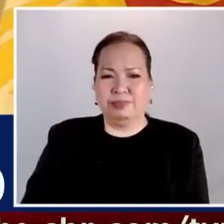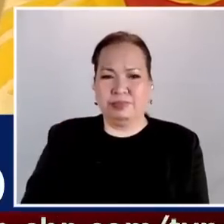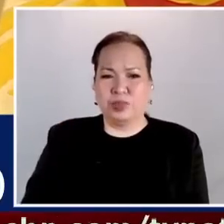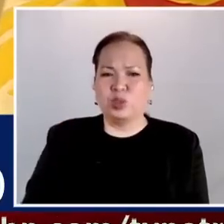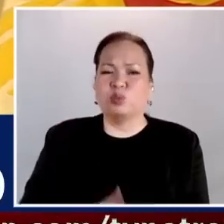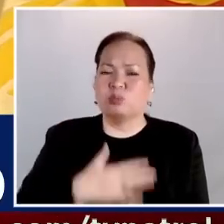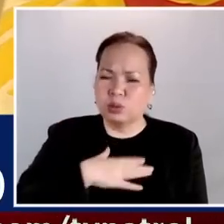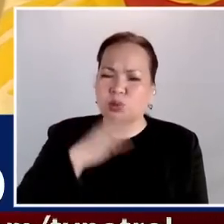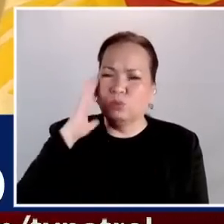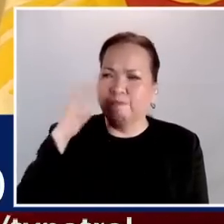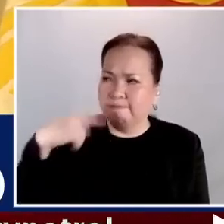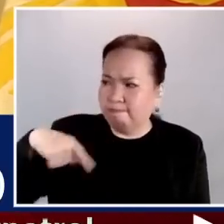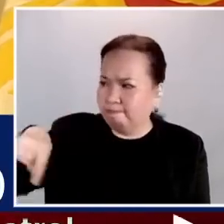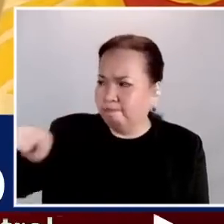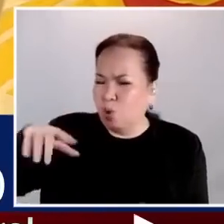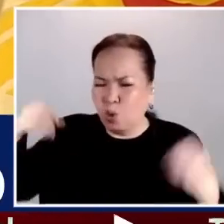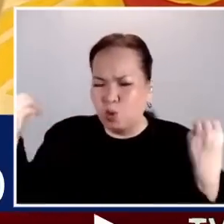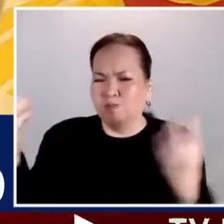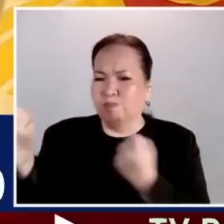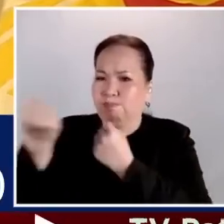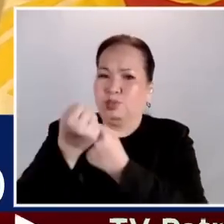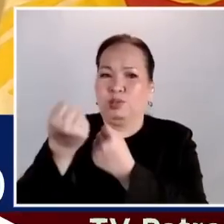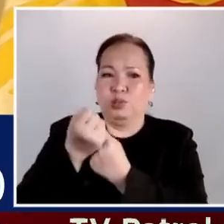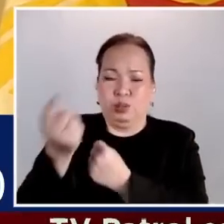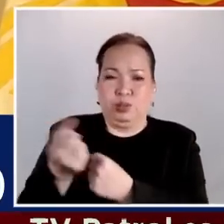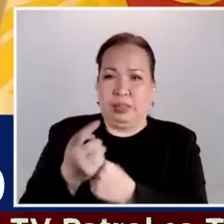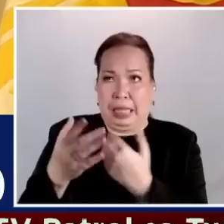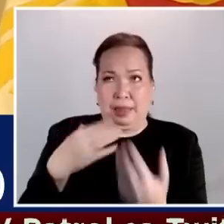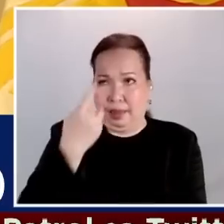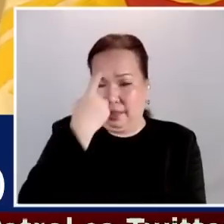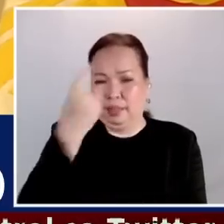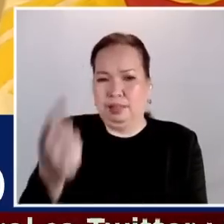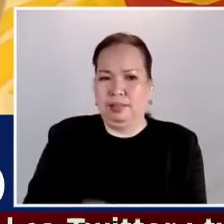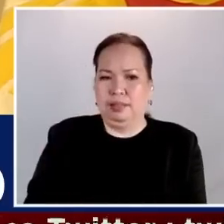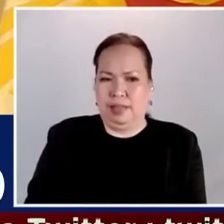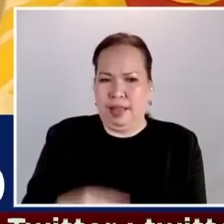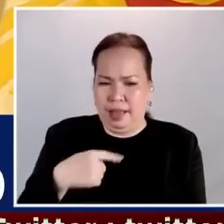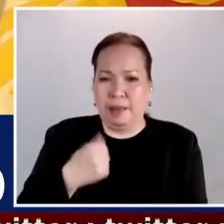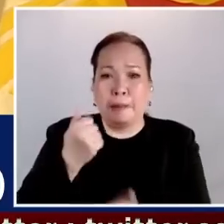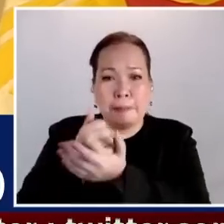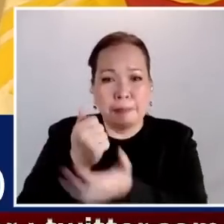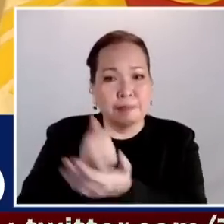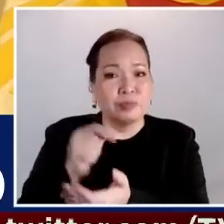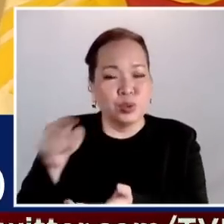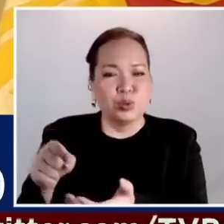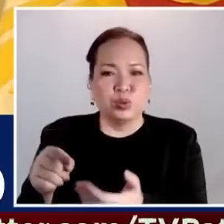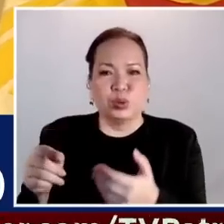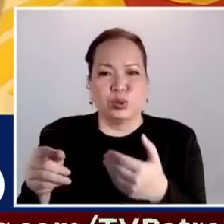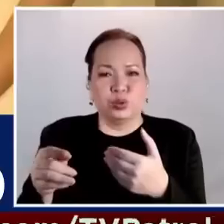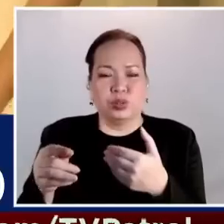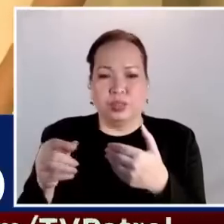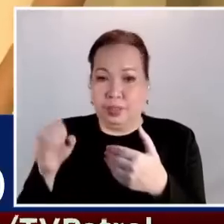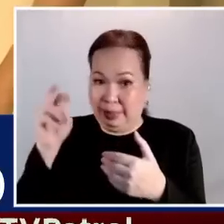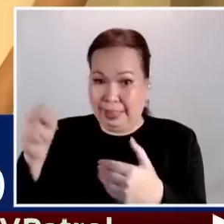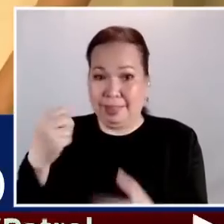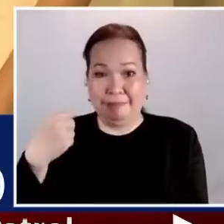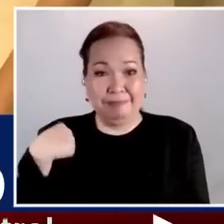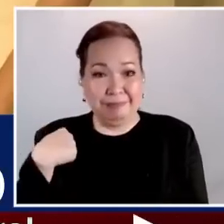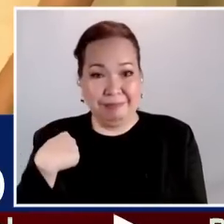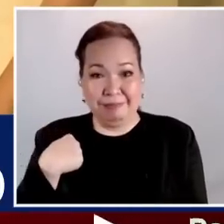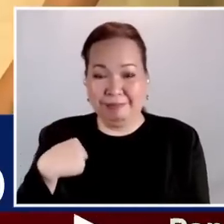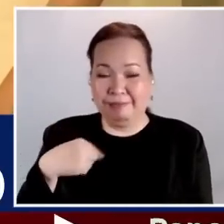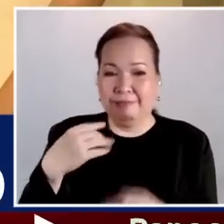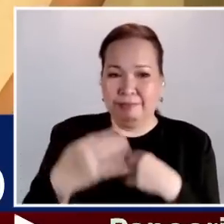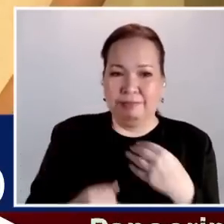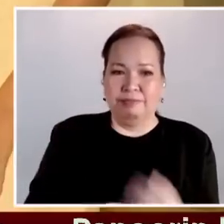please know na nasa likod mo lang kami. Nasa likod mo lang kami, tutulong kung kailan mo kami kailangan.